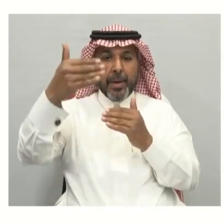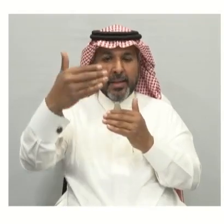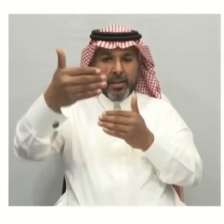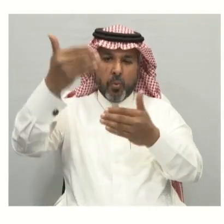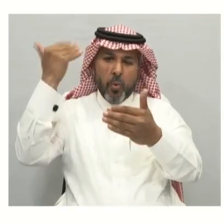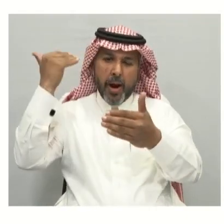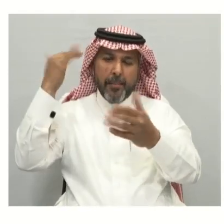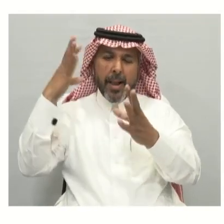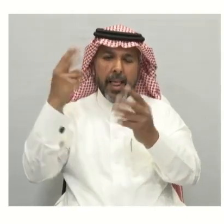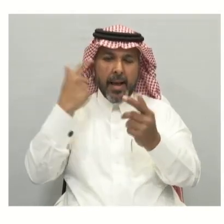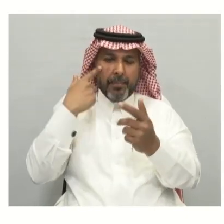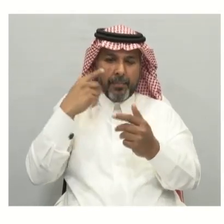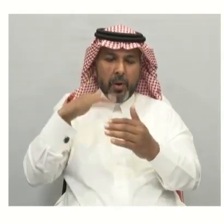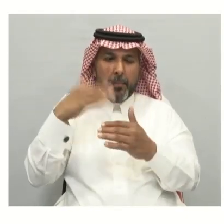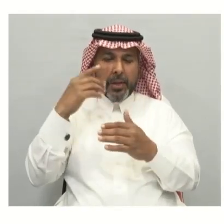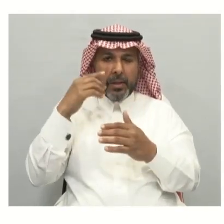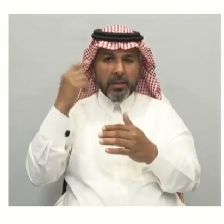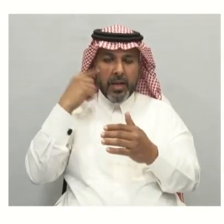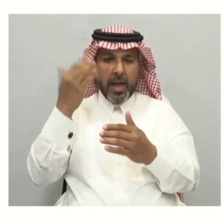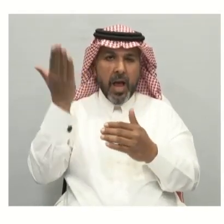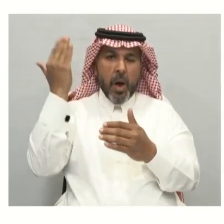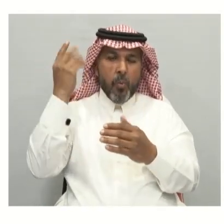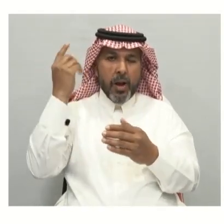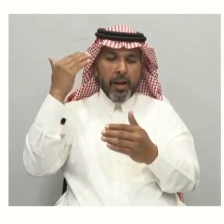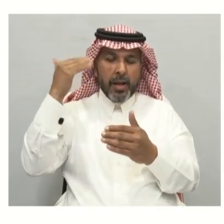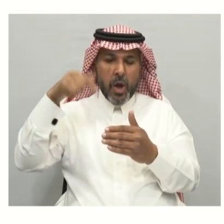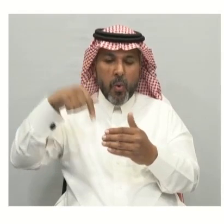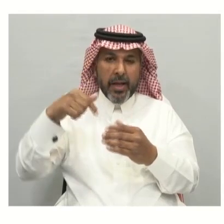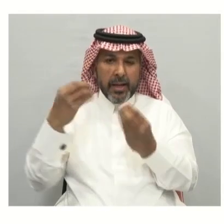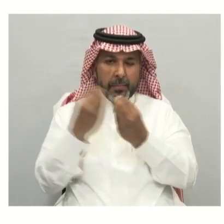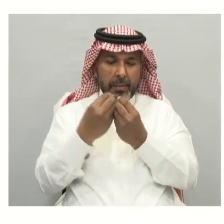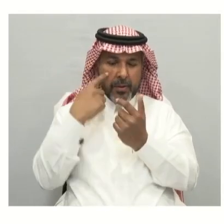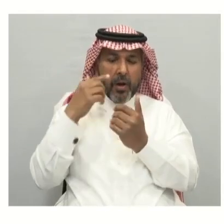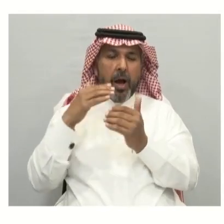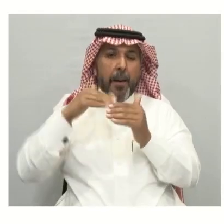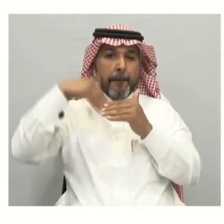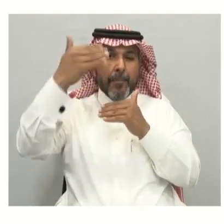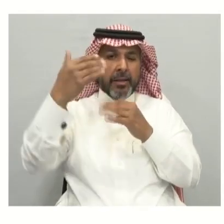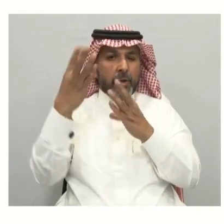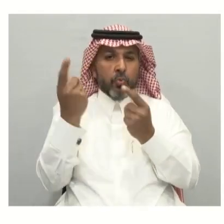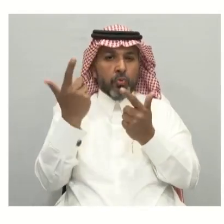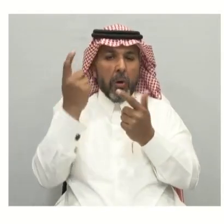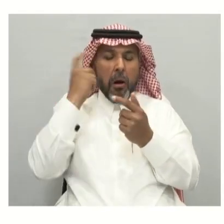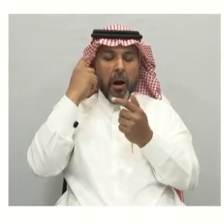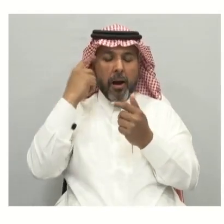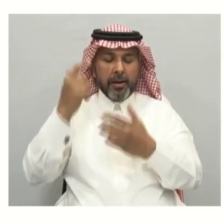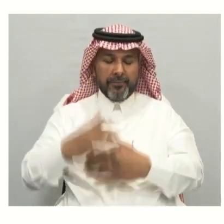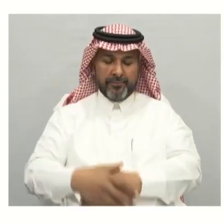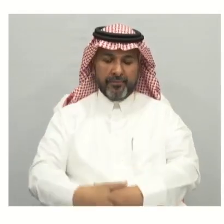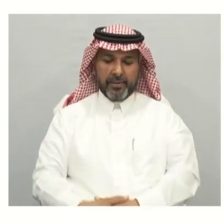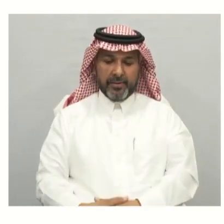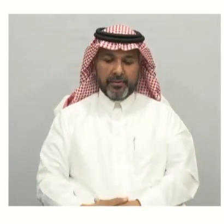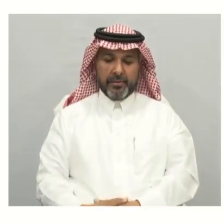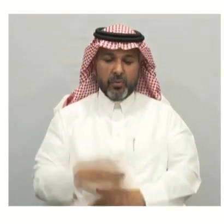لاجراء تنبؤات بالبيانات المستقبليه من خلال ملاحظه اتجاه الخط صاعدا او